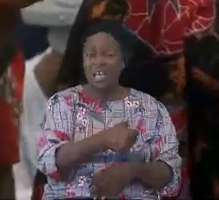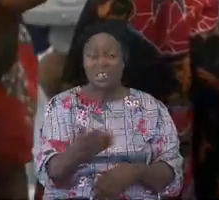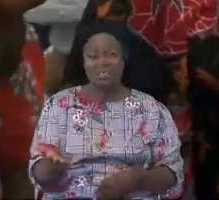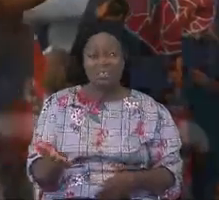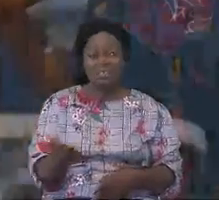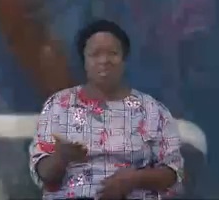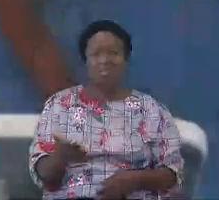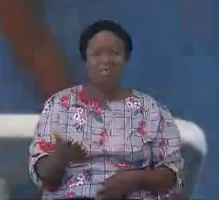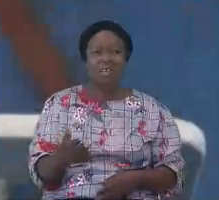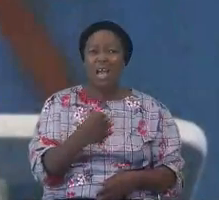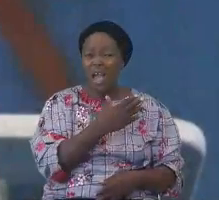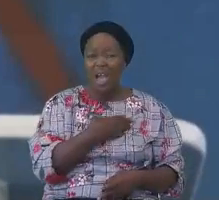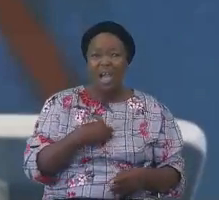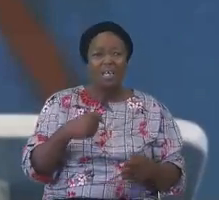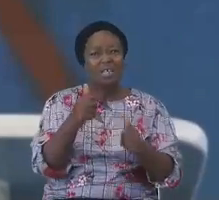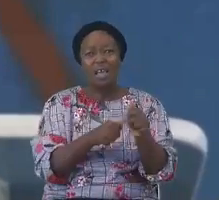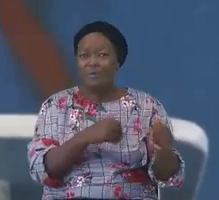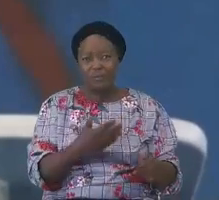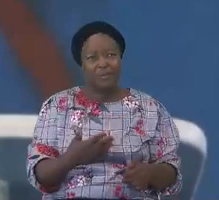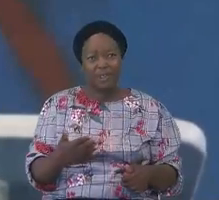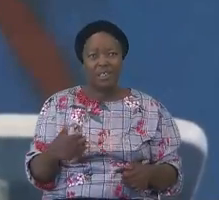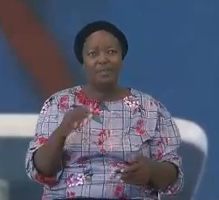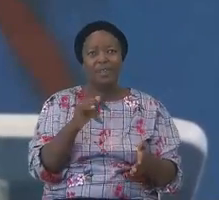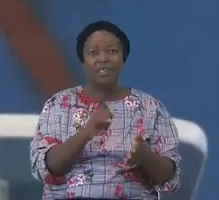sera ta portion.